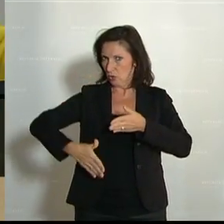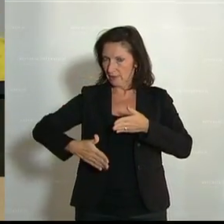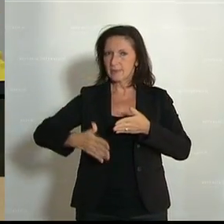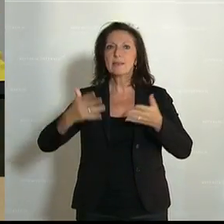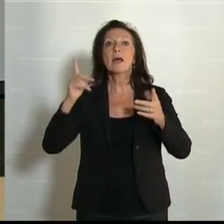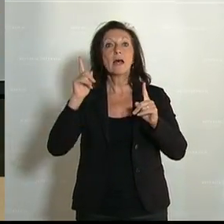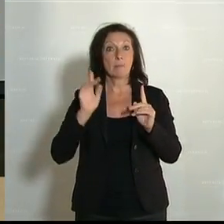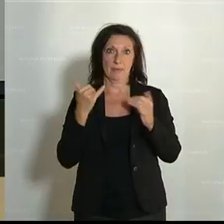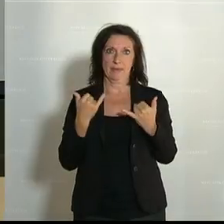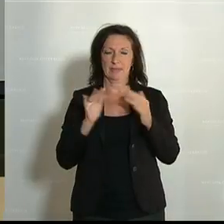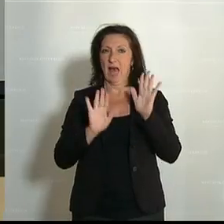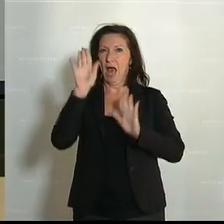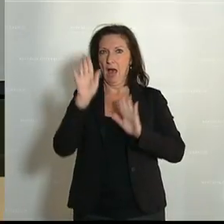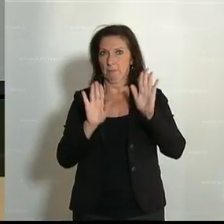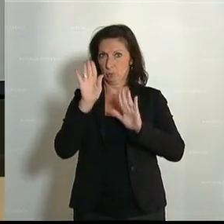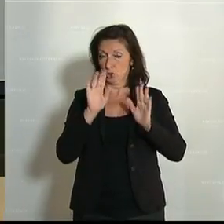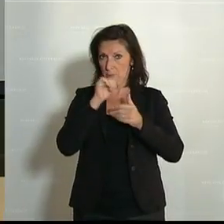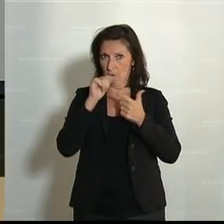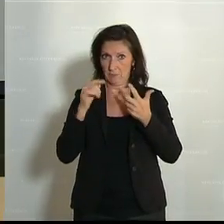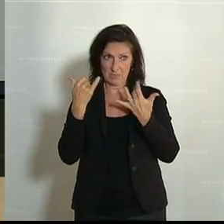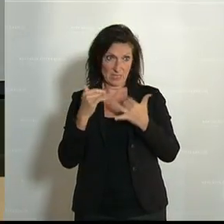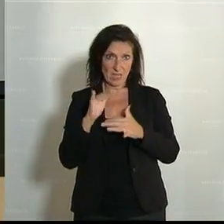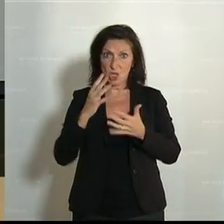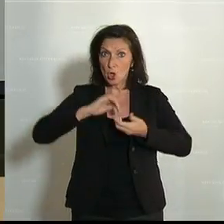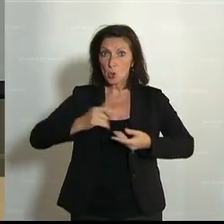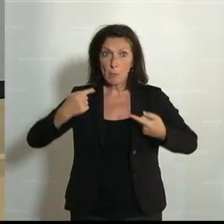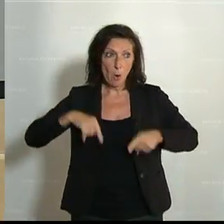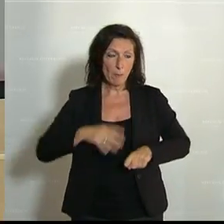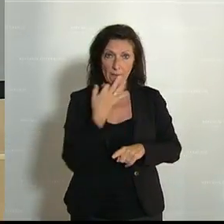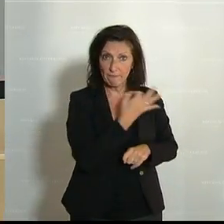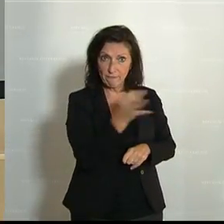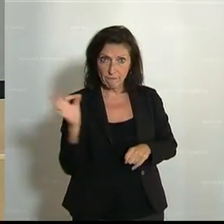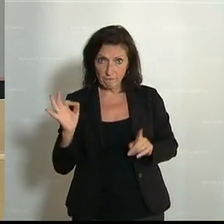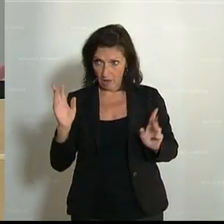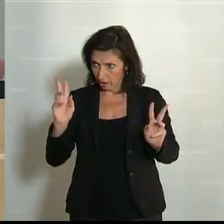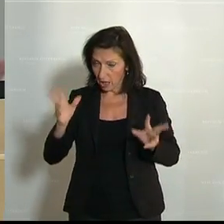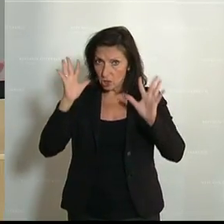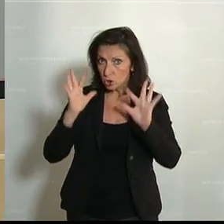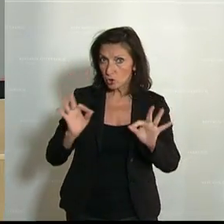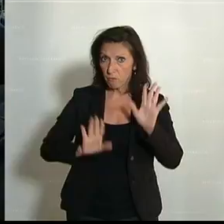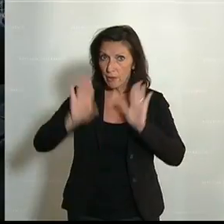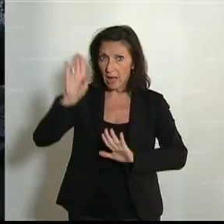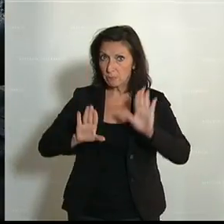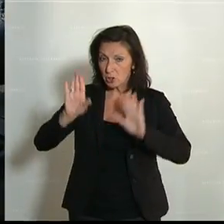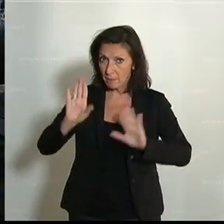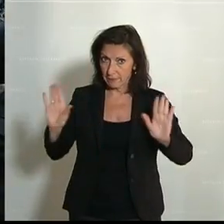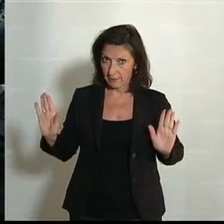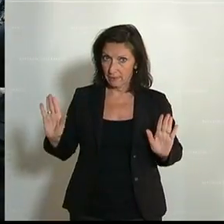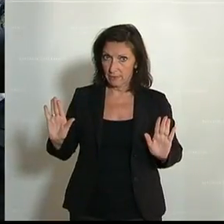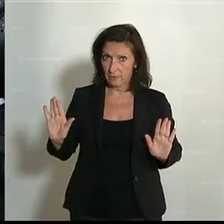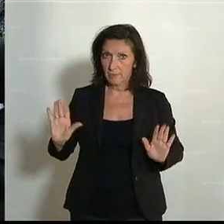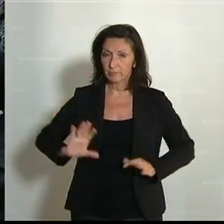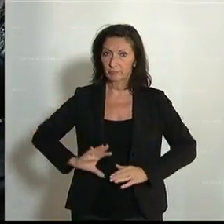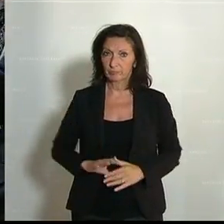wir kommen aber zu abstimmungen und die frage die fraktionen die klubobleute ob wir auch gleich in den abstimmungs vorgang eingehen